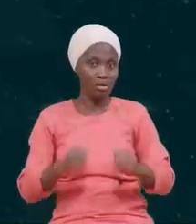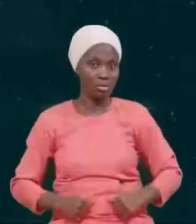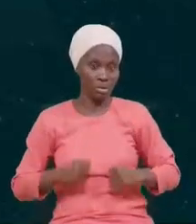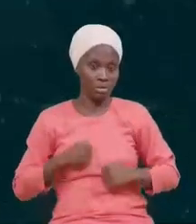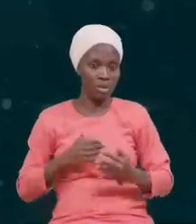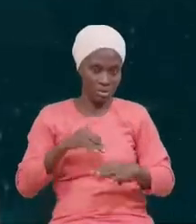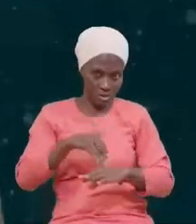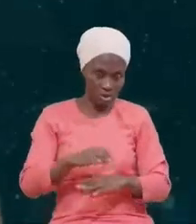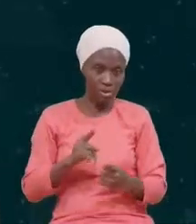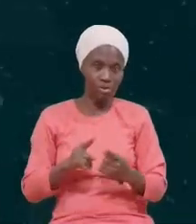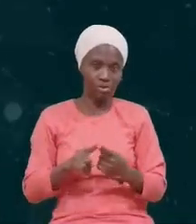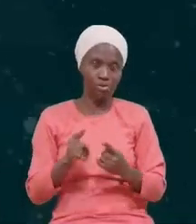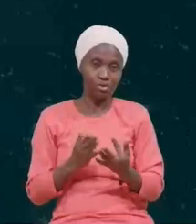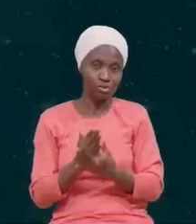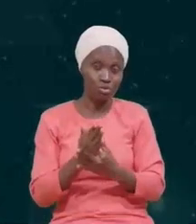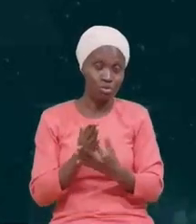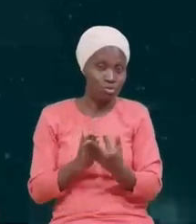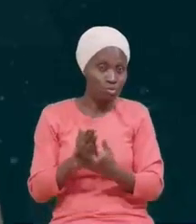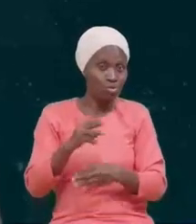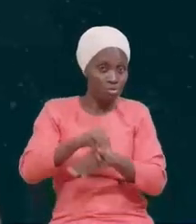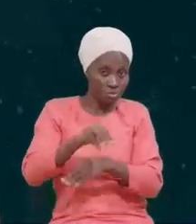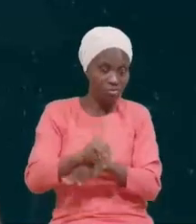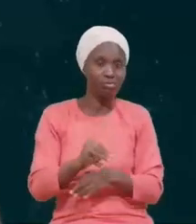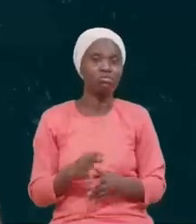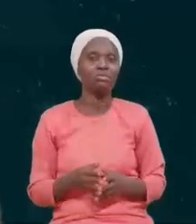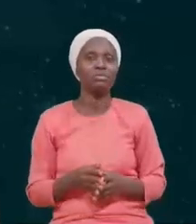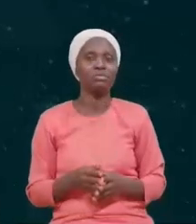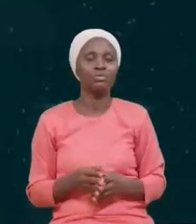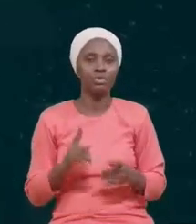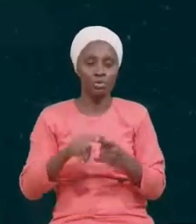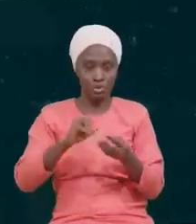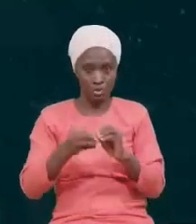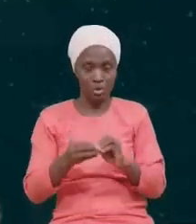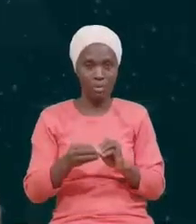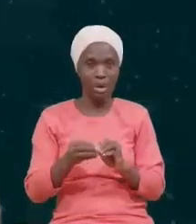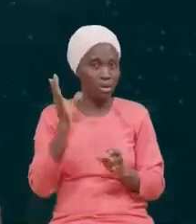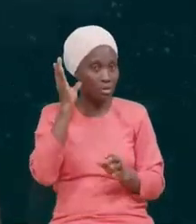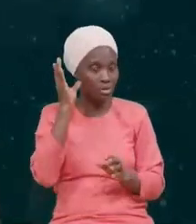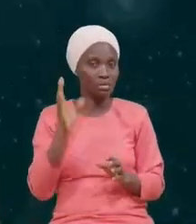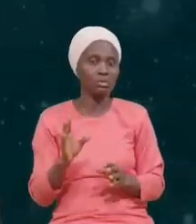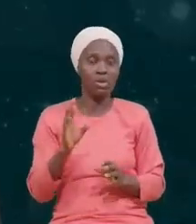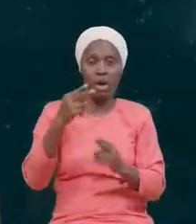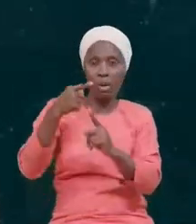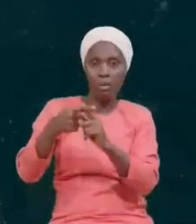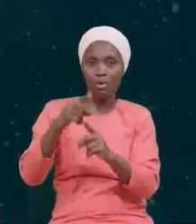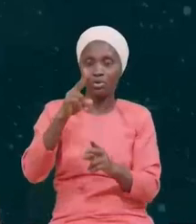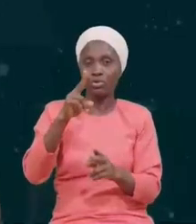Par un SMS ou par un message WhatsApp au plus